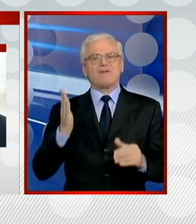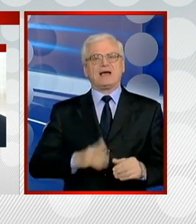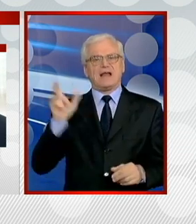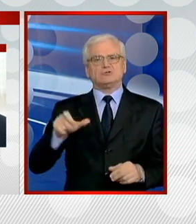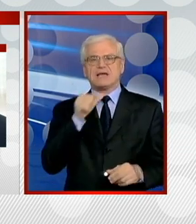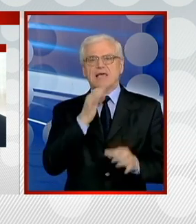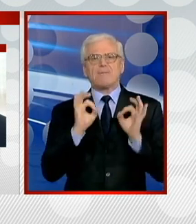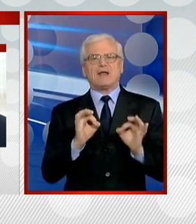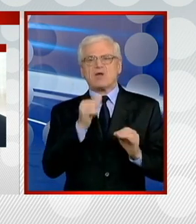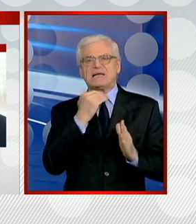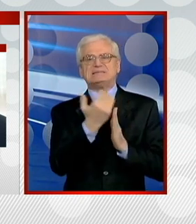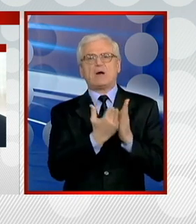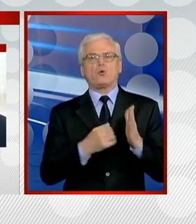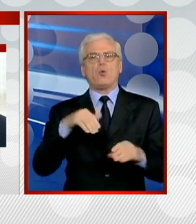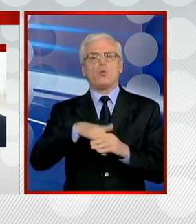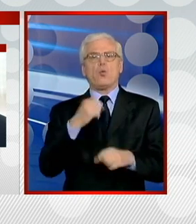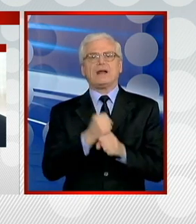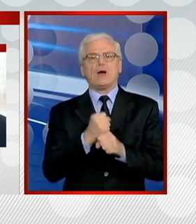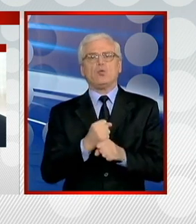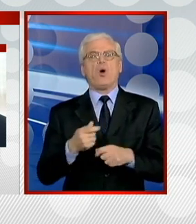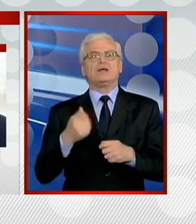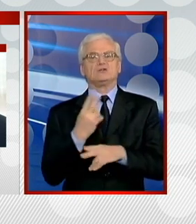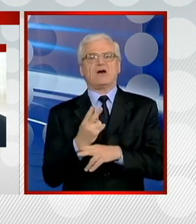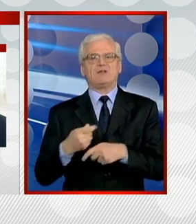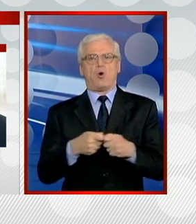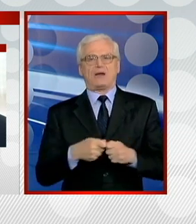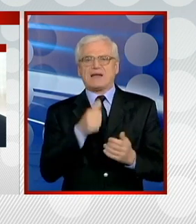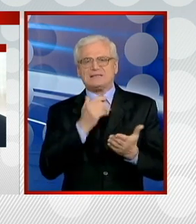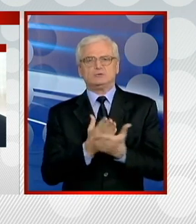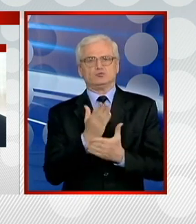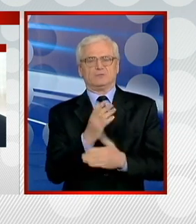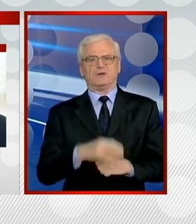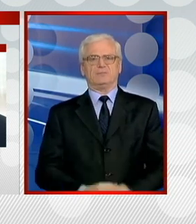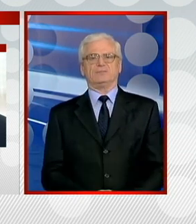građana i pravilnost i zakonitost u radu organa vlasti.